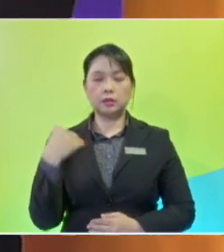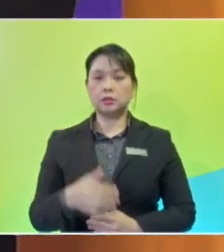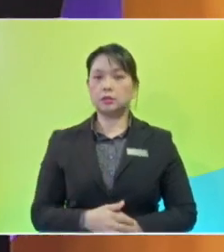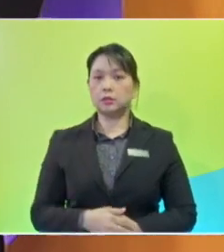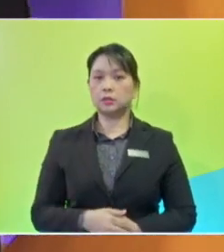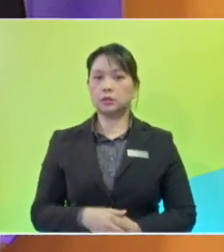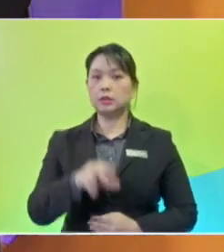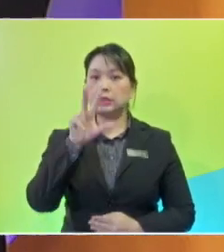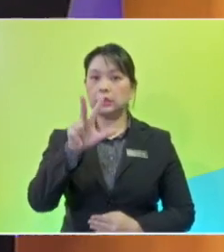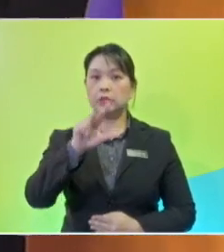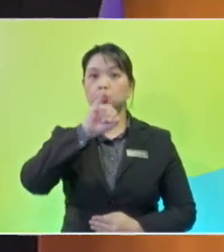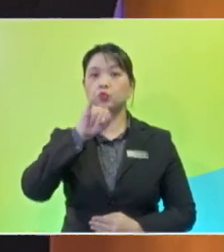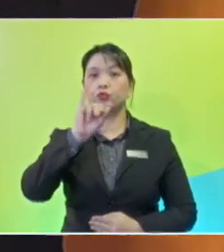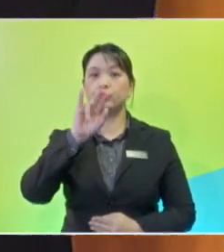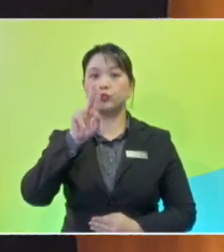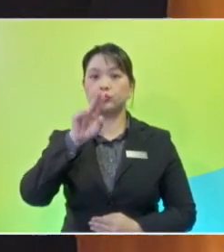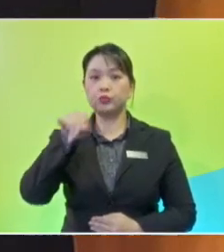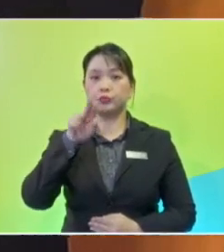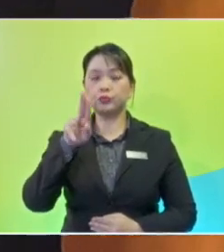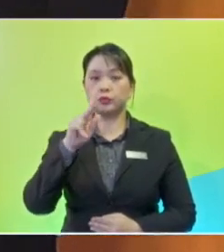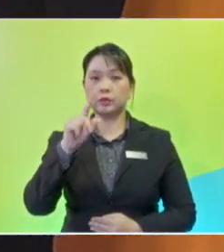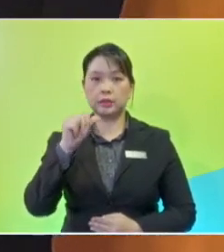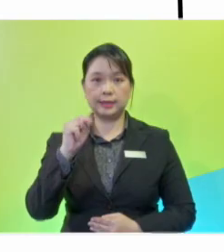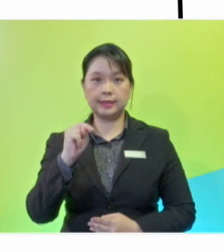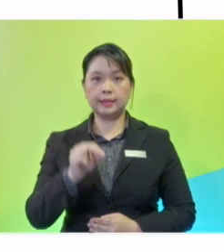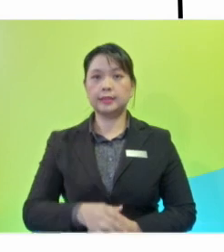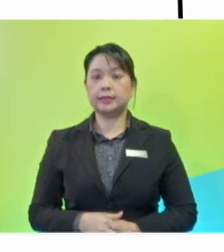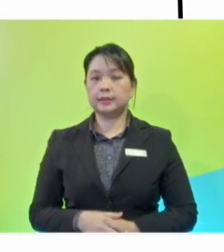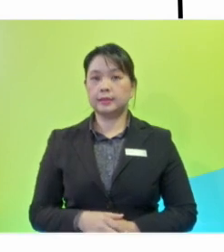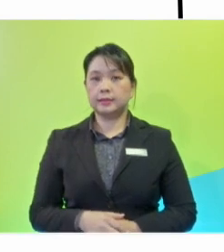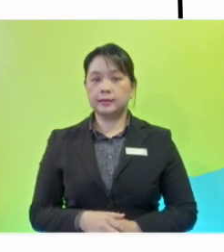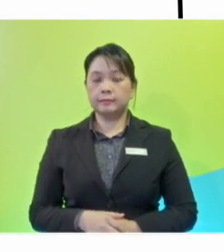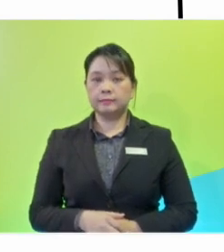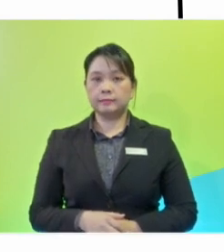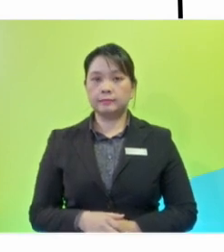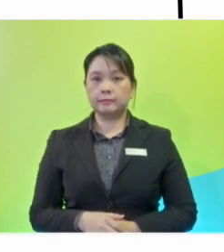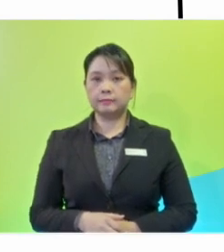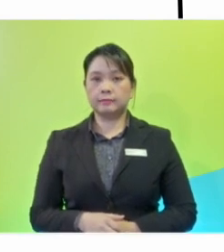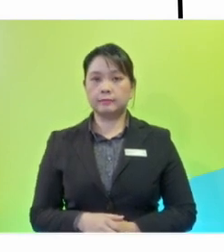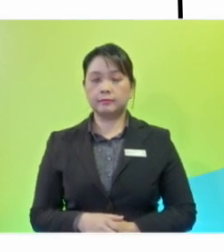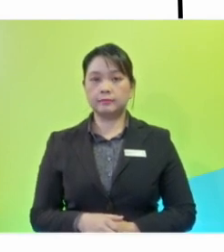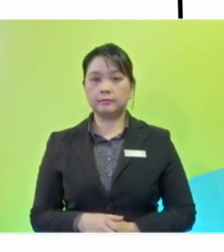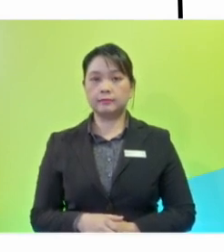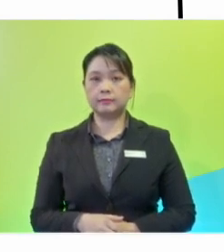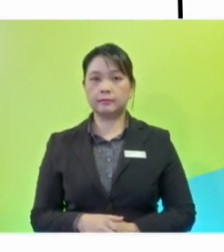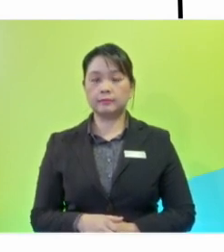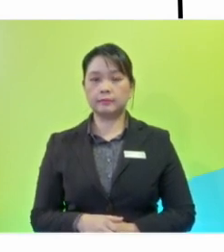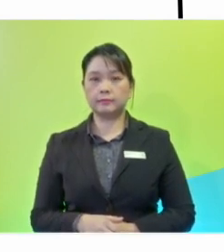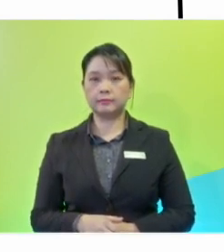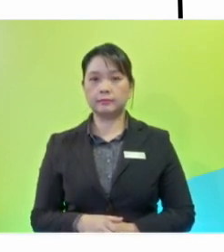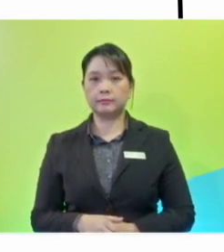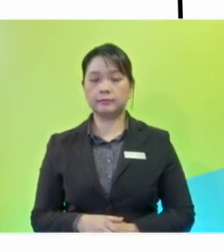Minta jangan-jangan geometri kita akan unit tidur bagi T1 = T3 bagi tidur